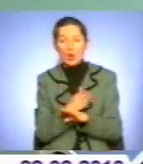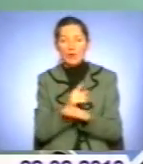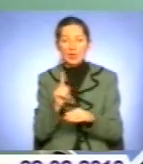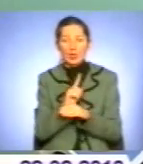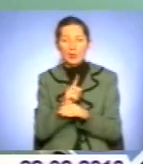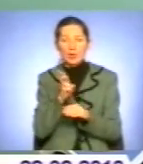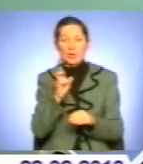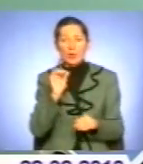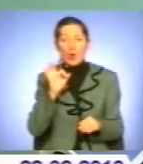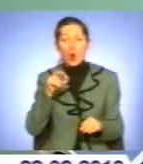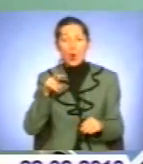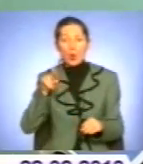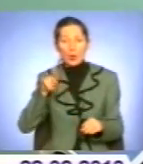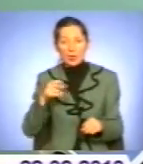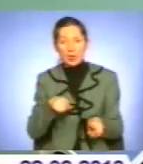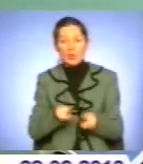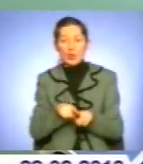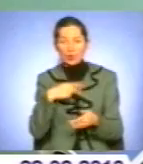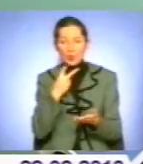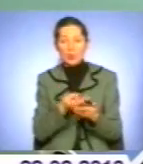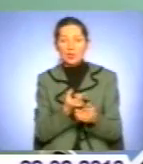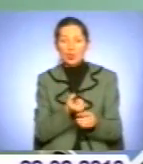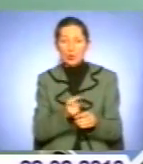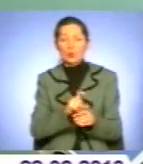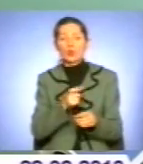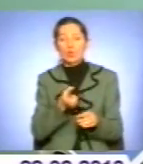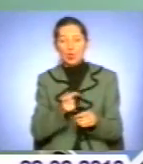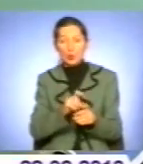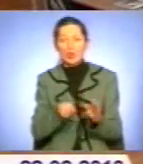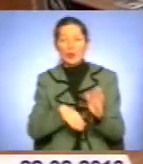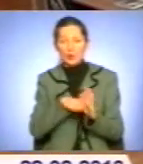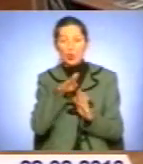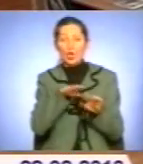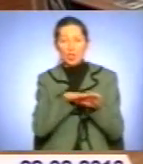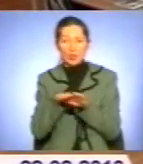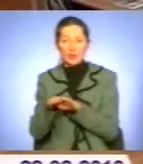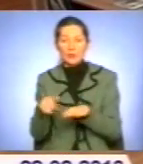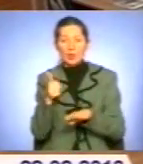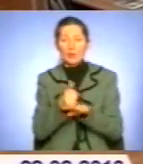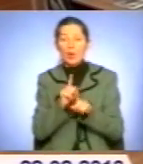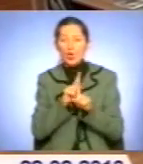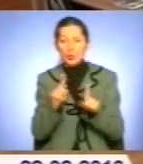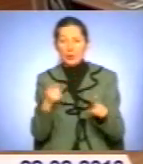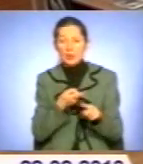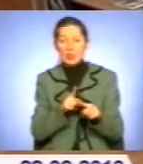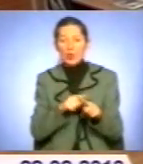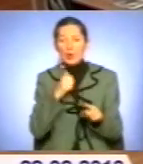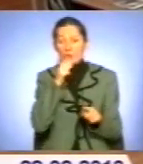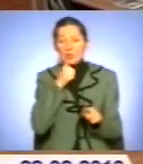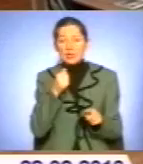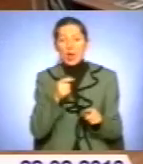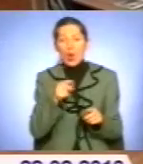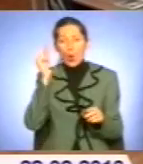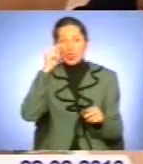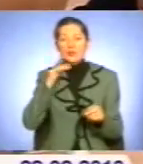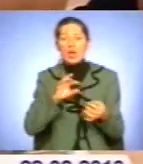Тернопільський з біології теж показали дуже і дуже високий рівень. Головними особливостями цьогорічних учнівських